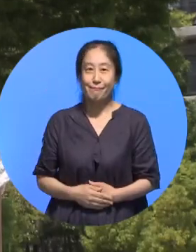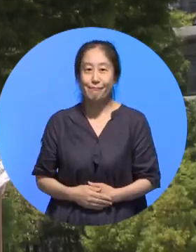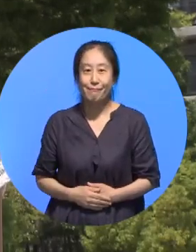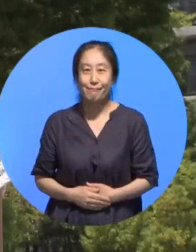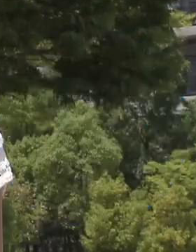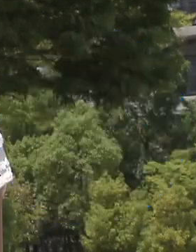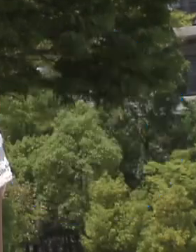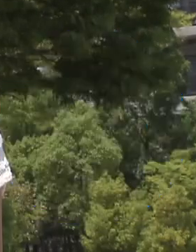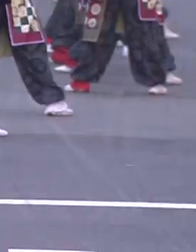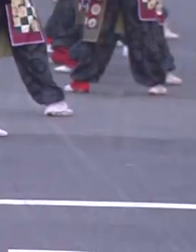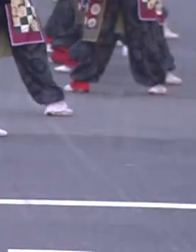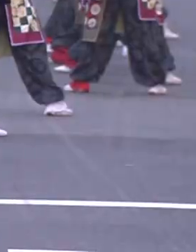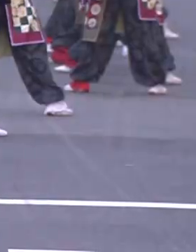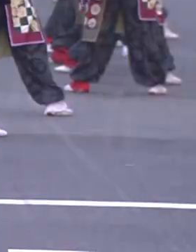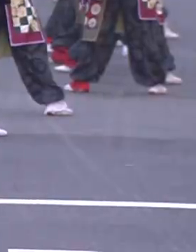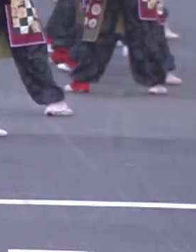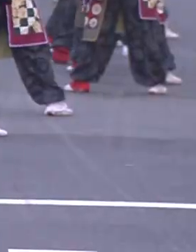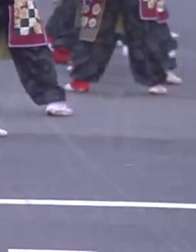さん